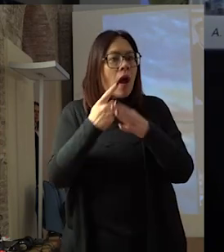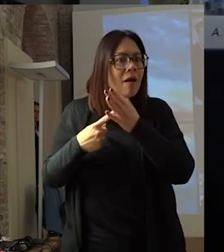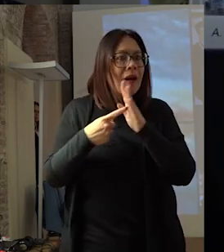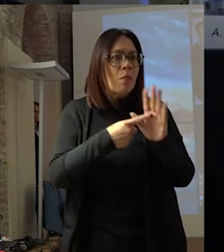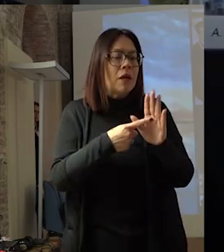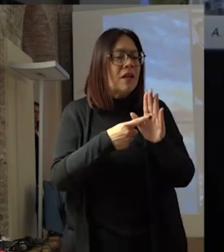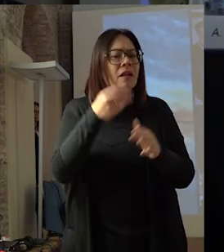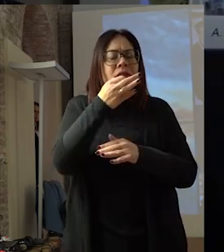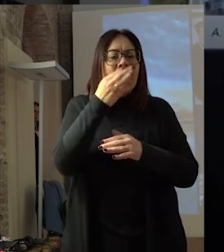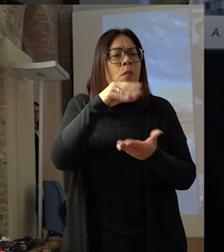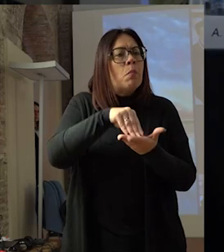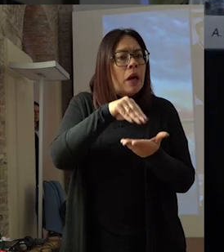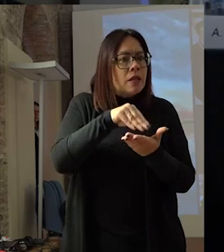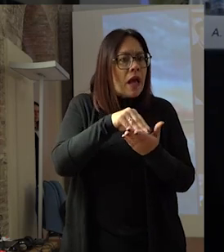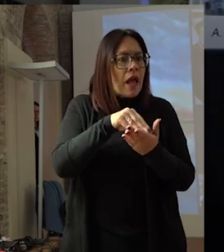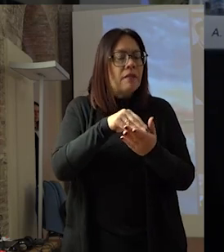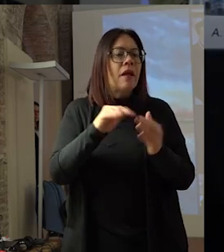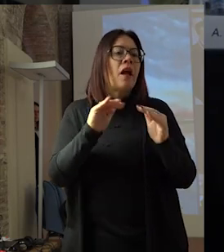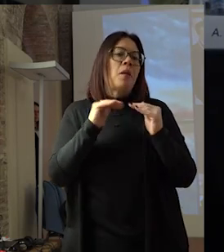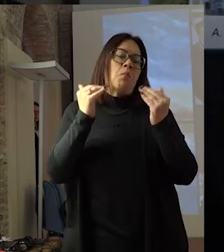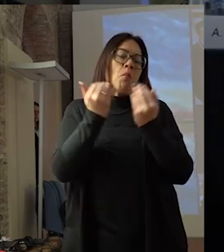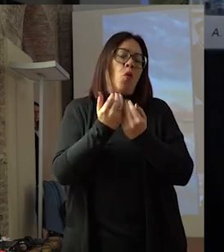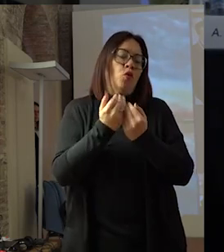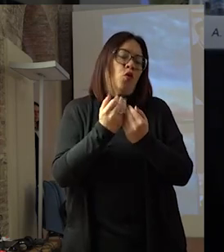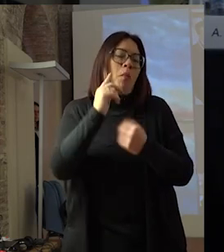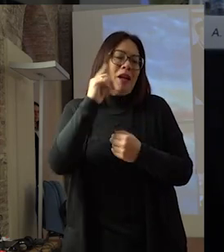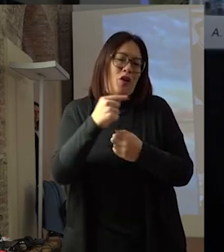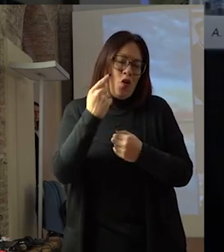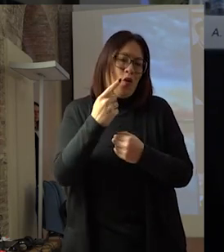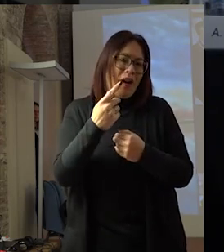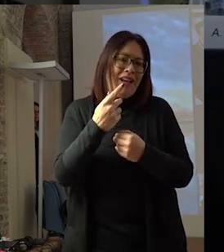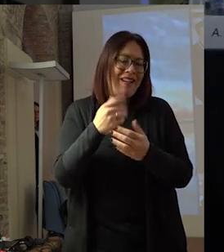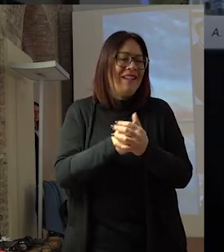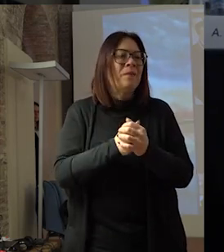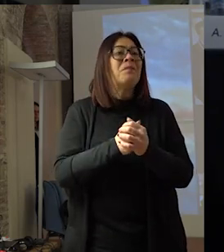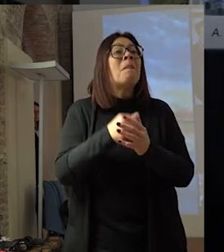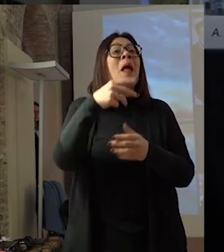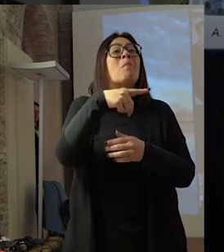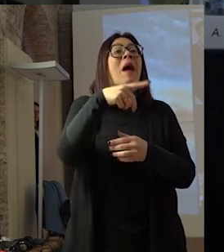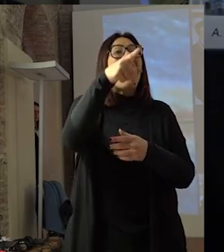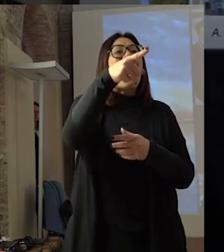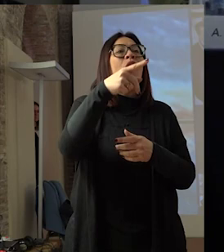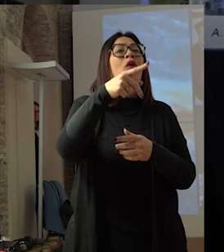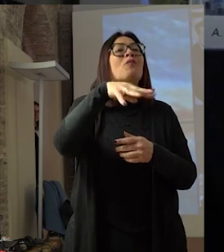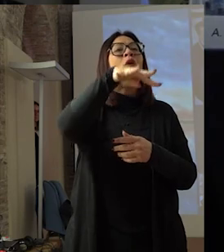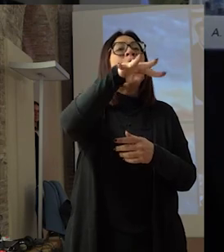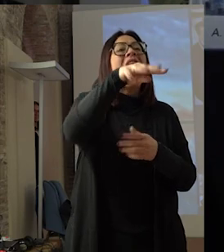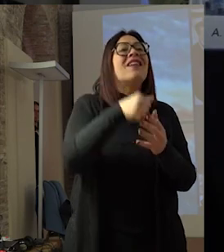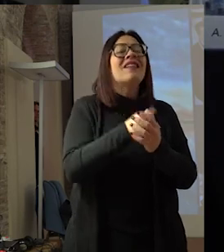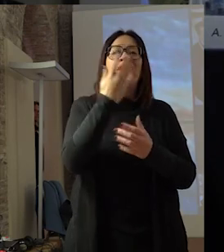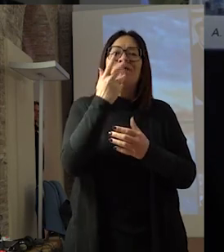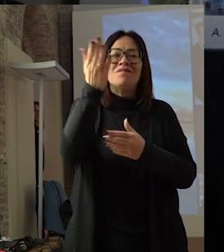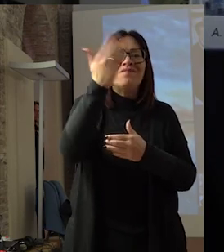che tutto il mondo sarebbe assolutamente migliore. Quindi se Paolo, che vedo qui in quarta fila, volesse venire a salutare